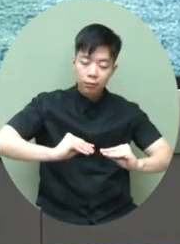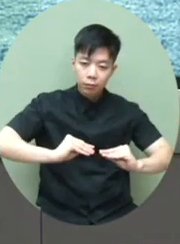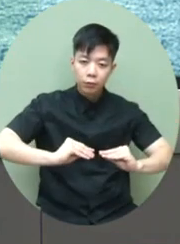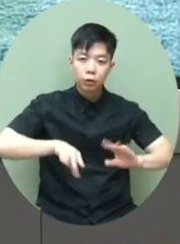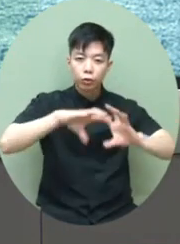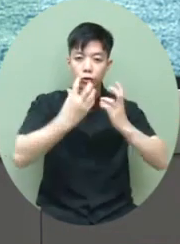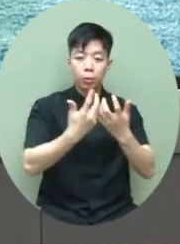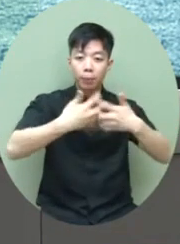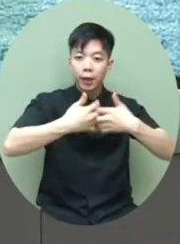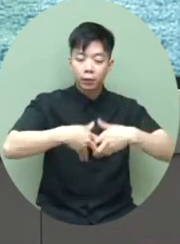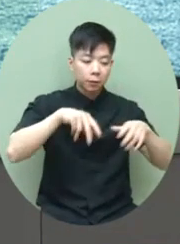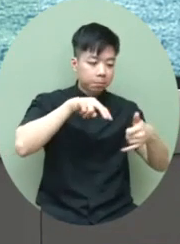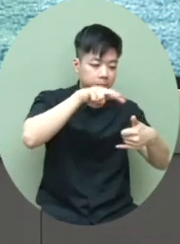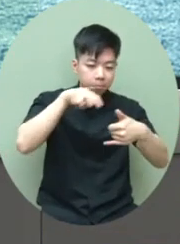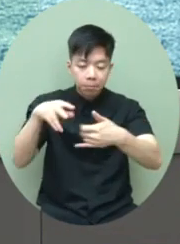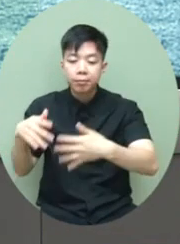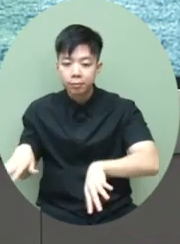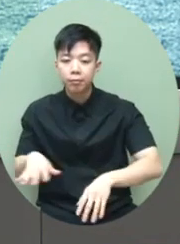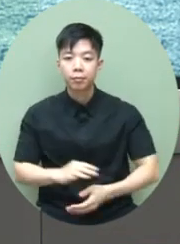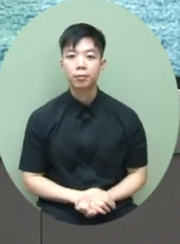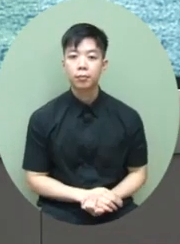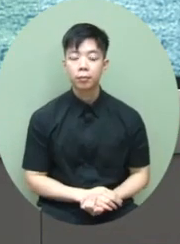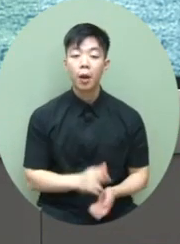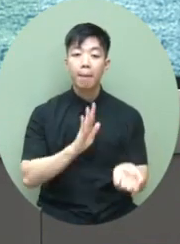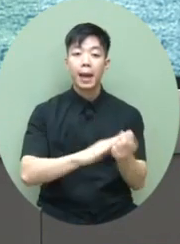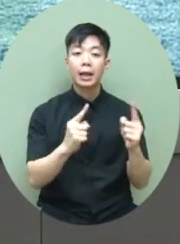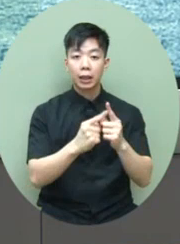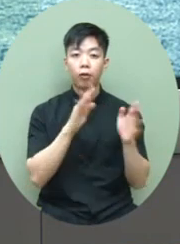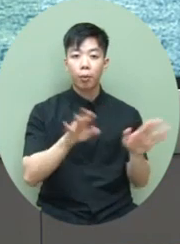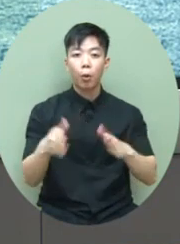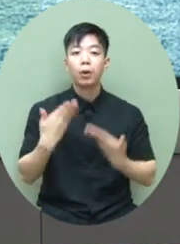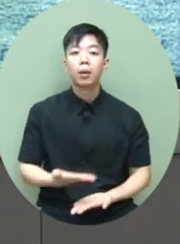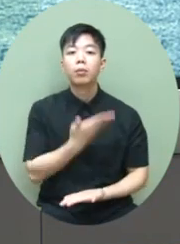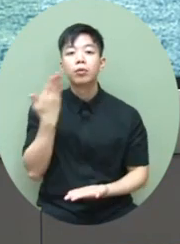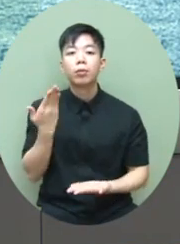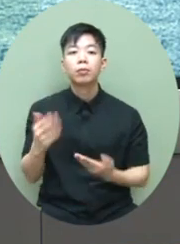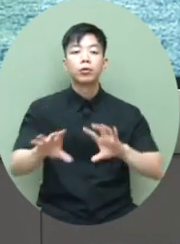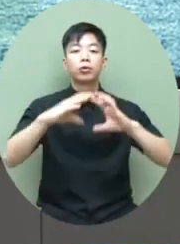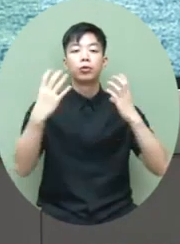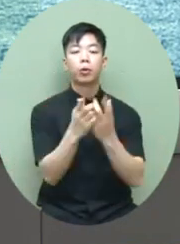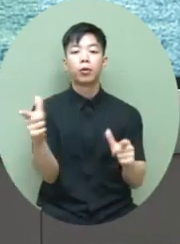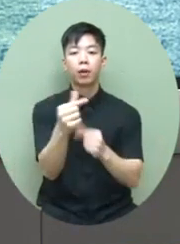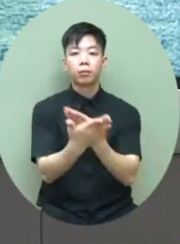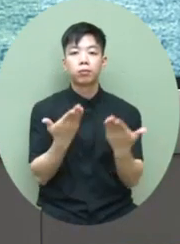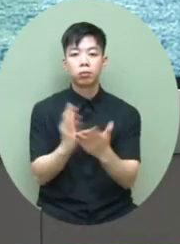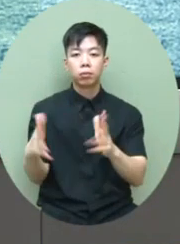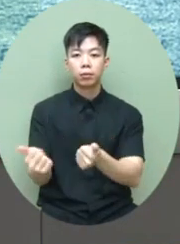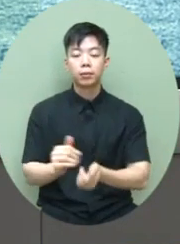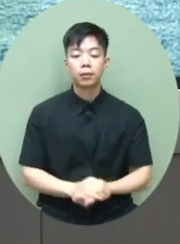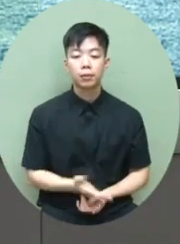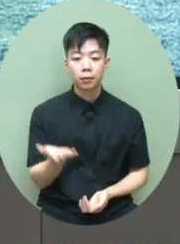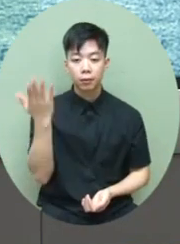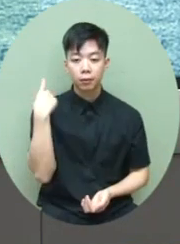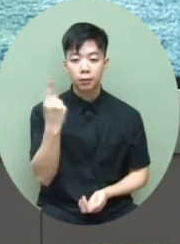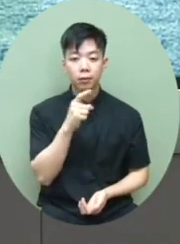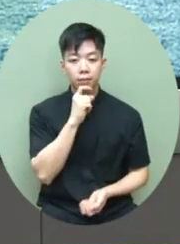施。咁聯網嘅病人咧就係個服務今朝咧已經全部咧就運作正常。咁琴日咧，其實我哋有一